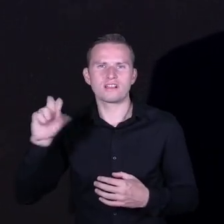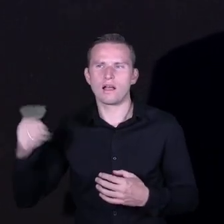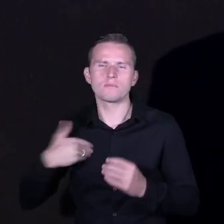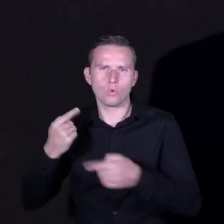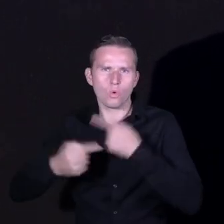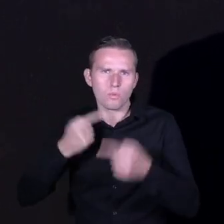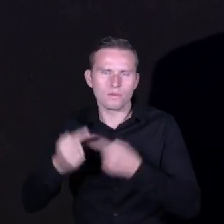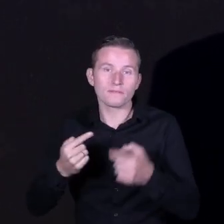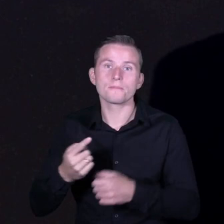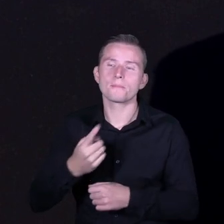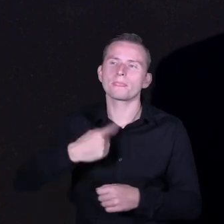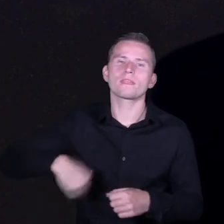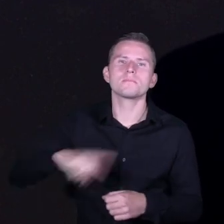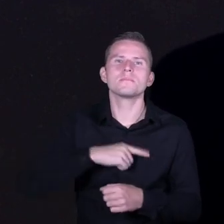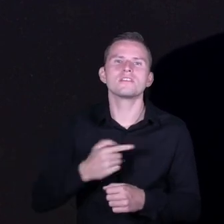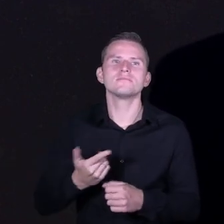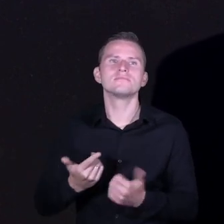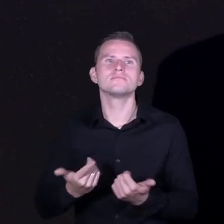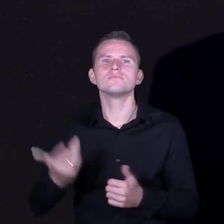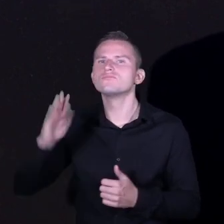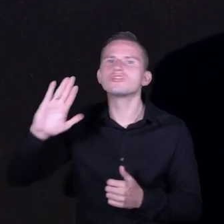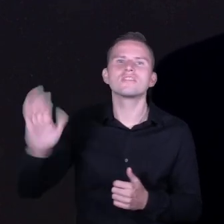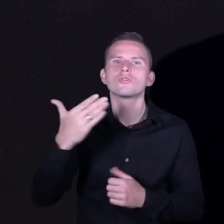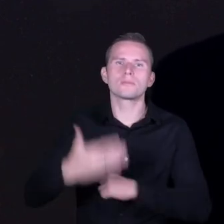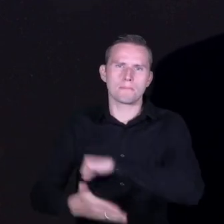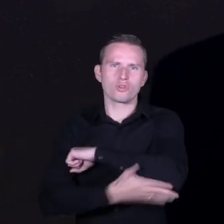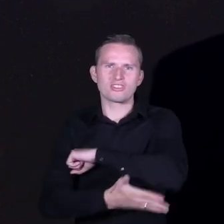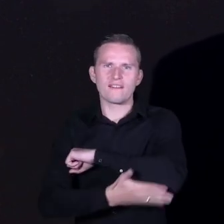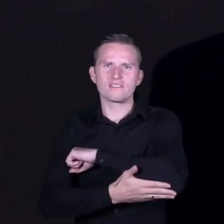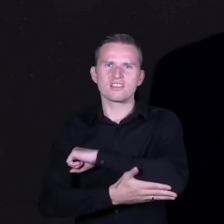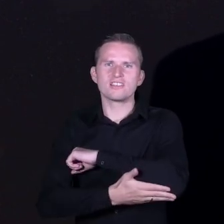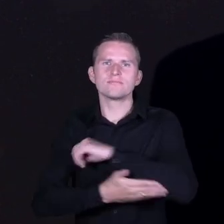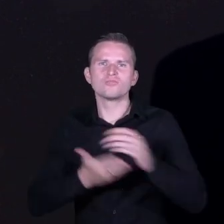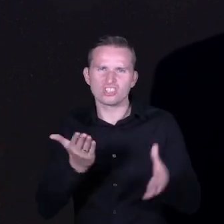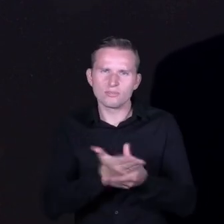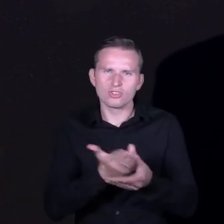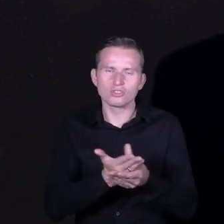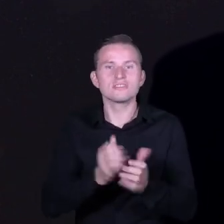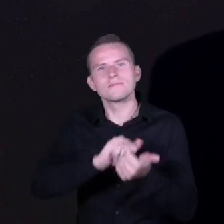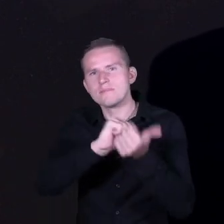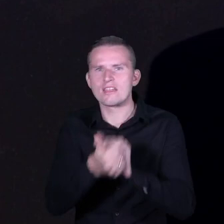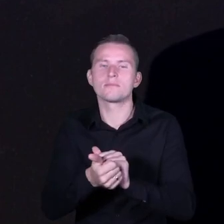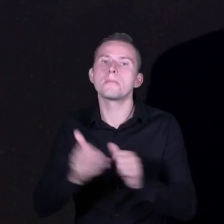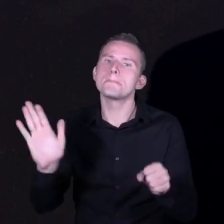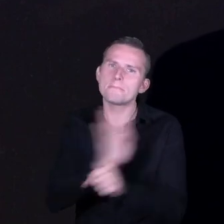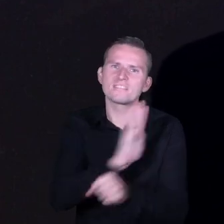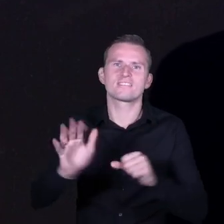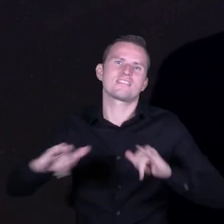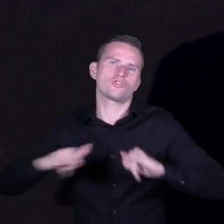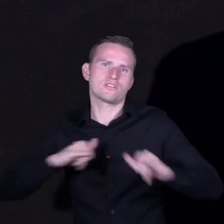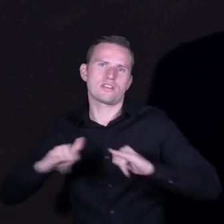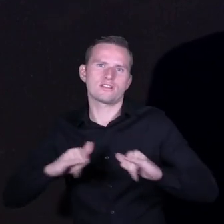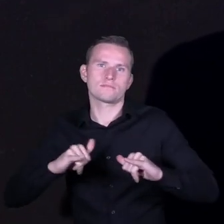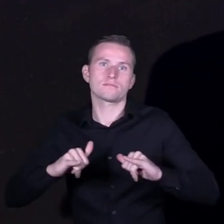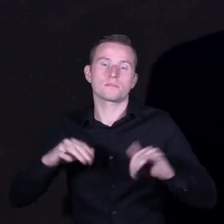reformujemy przedmiot podstawy przedsiębiorczości na biznes i zarządzanie właśnie w takim